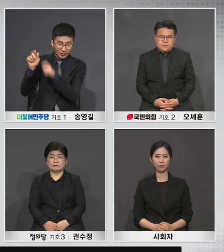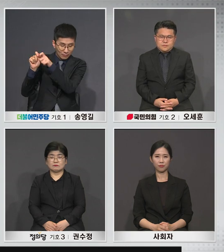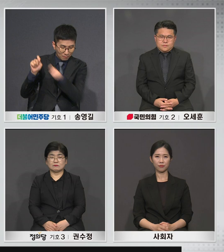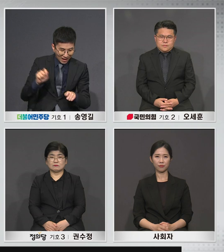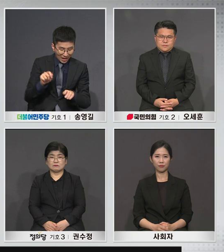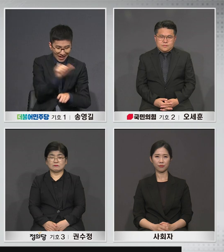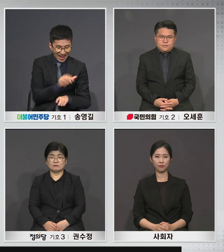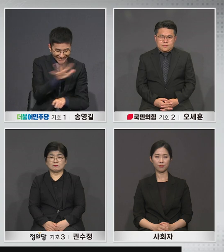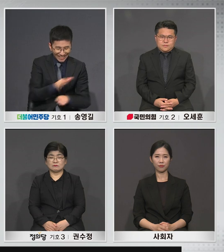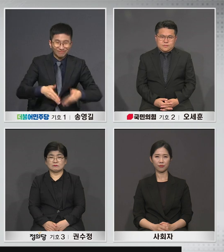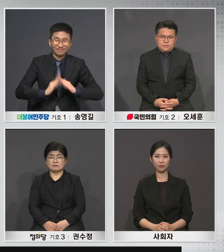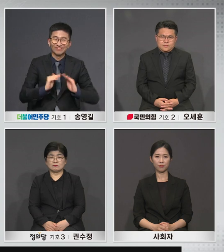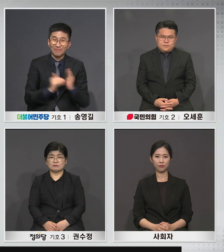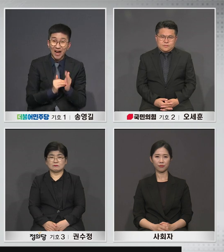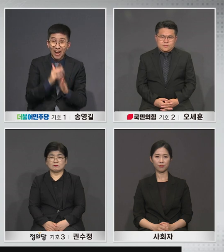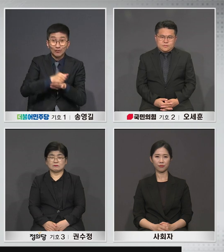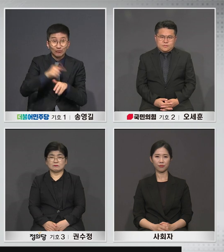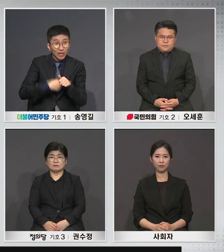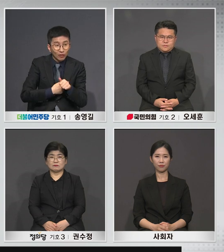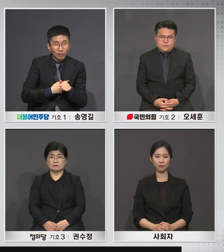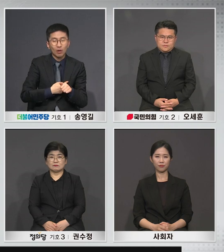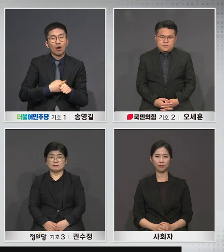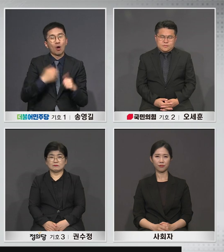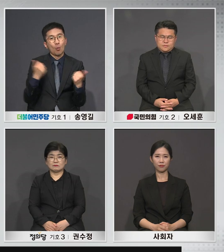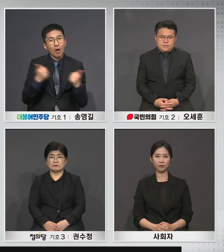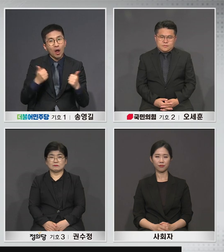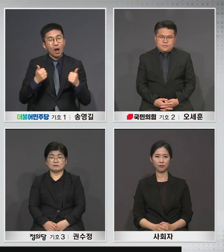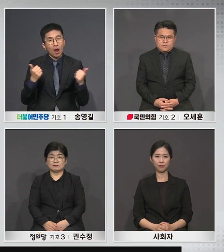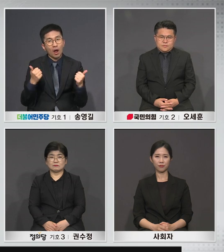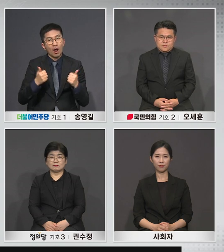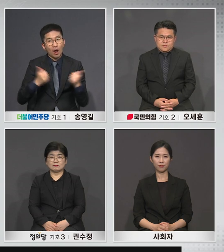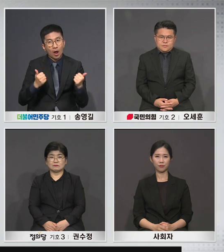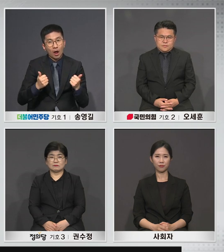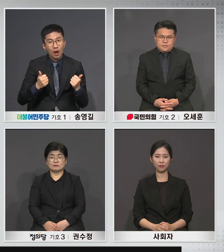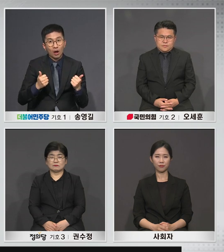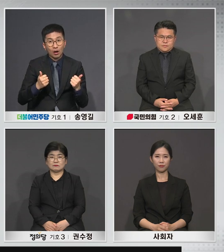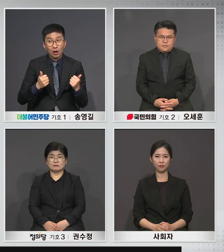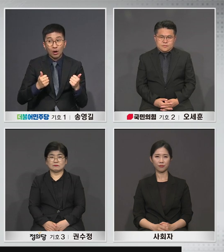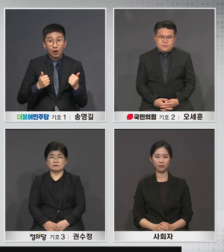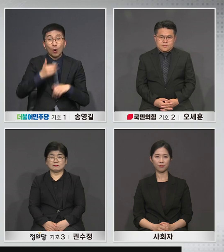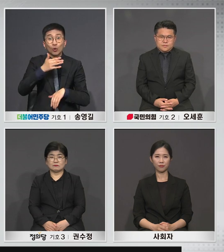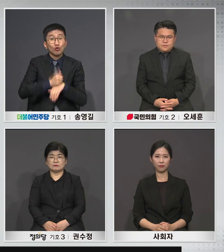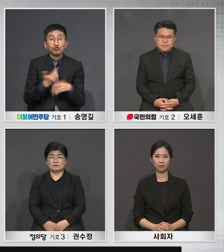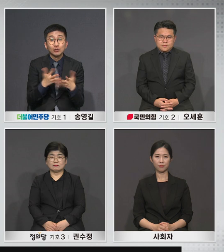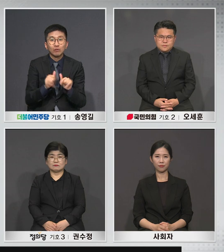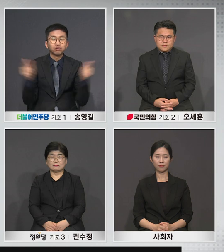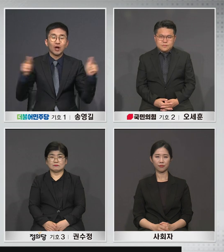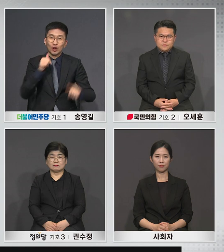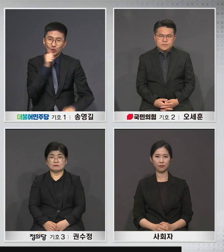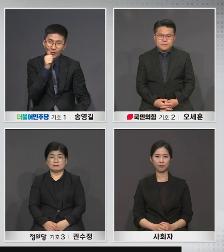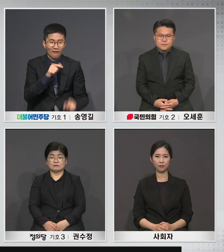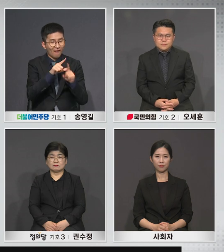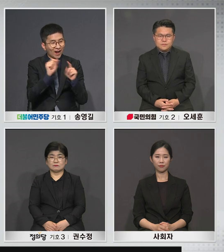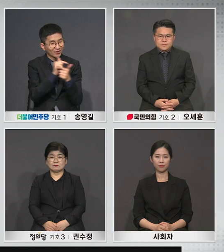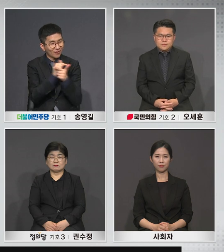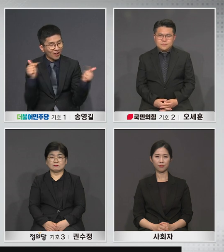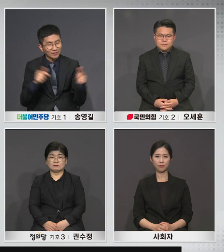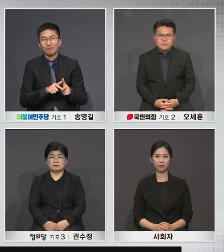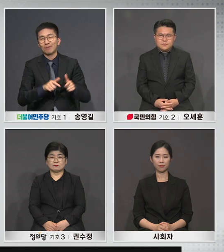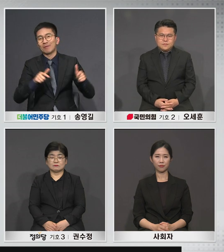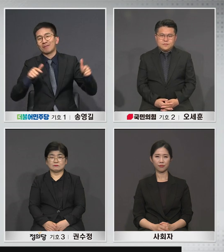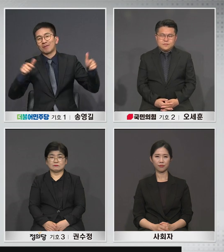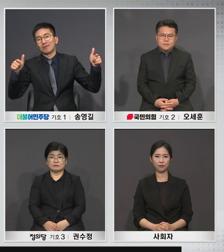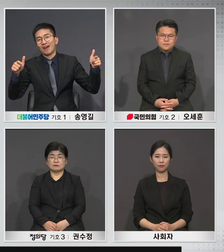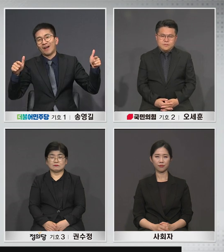가이드든 거기 코디네이터 이런 데서 수많은 일자리가 만들어지고 여행, 관광의 산업이 발전해서 새로운